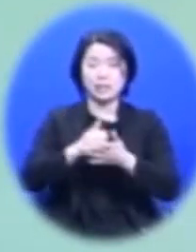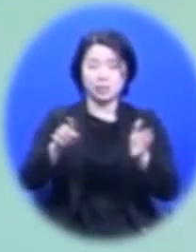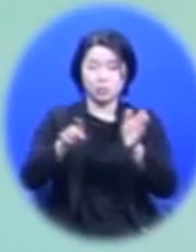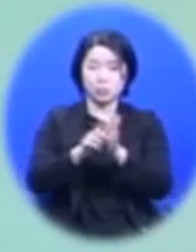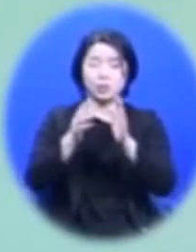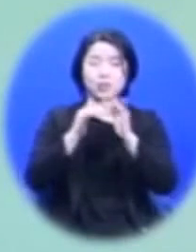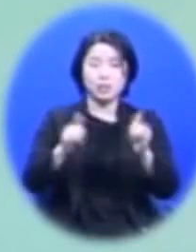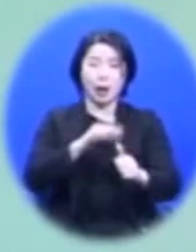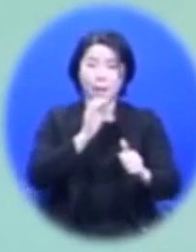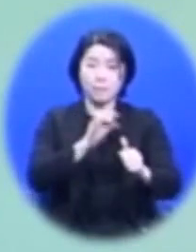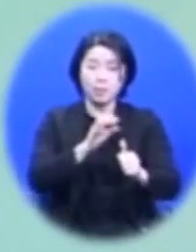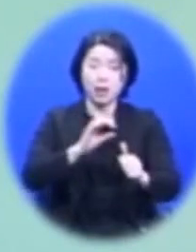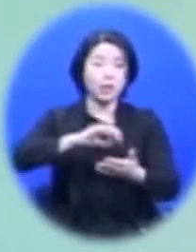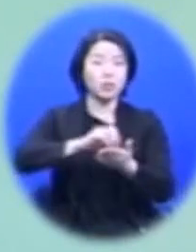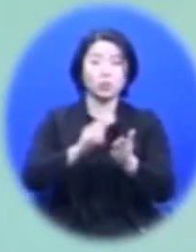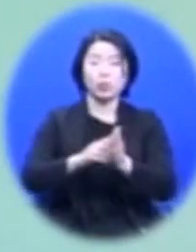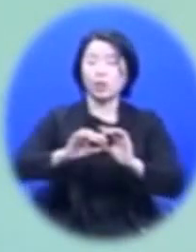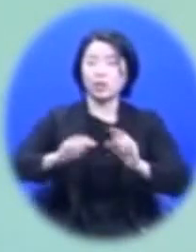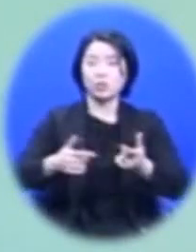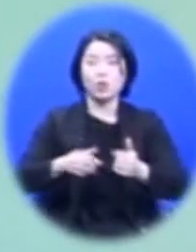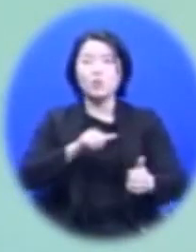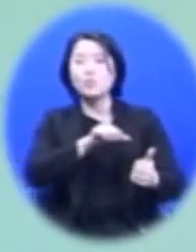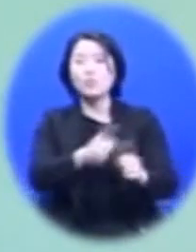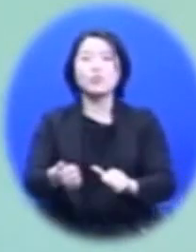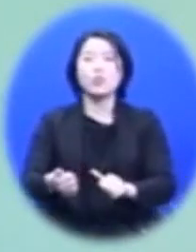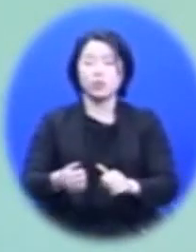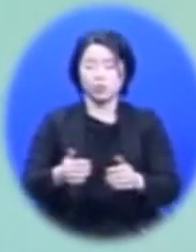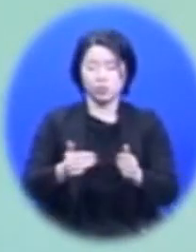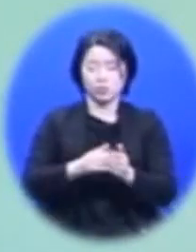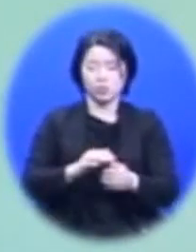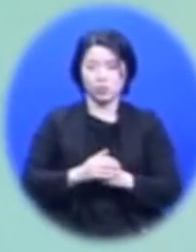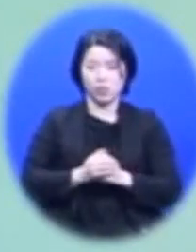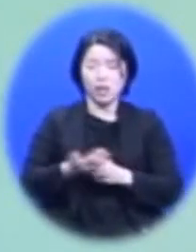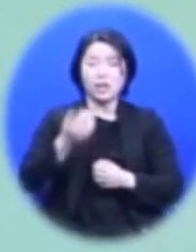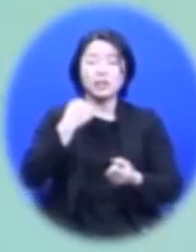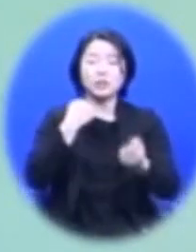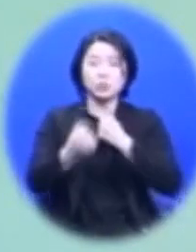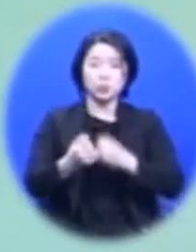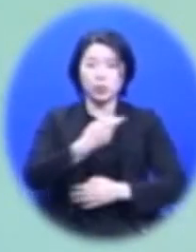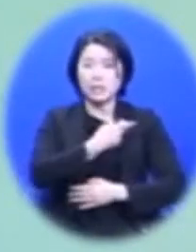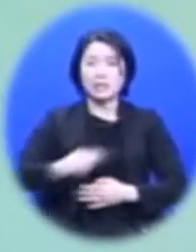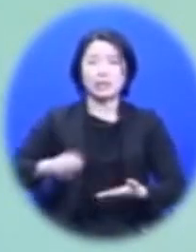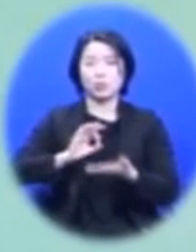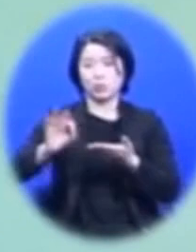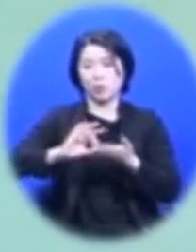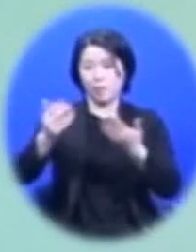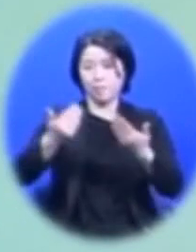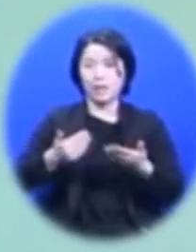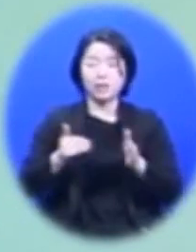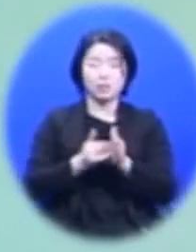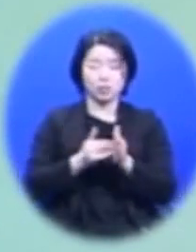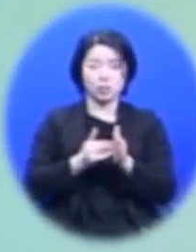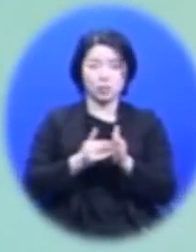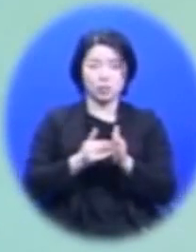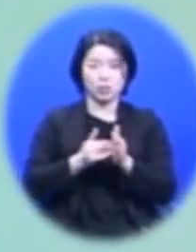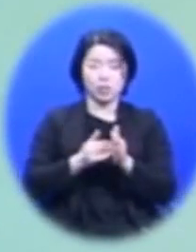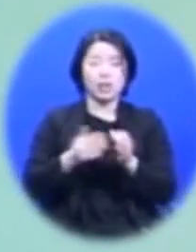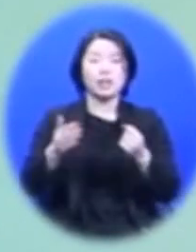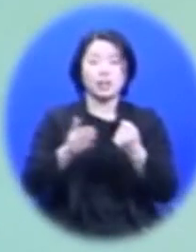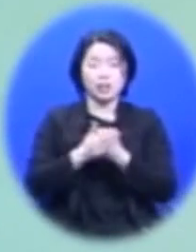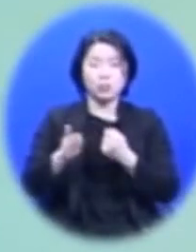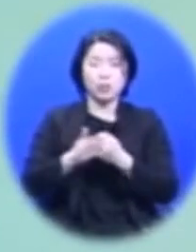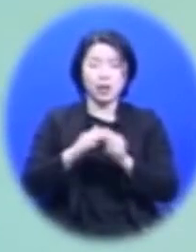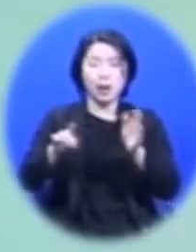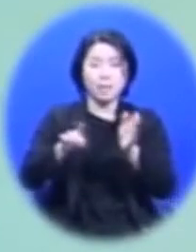사람 핍박한 정도가 아니고 죽였습니다. 죽였어요. 그런데도 사도로 쓰임을 받았습니다. 그러니까